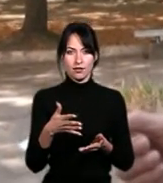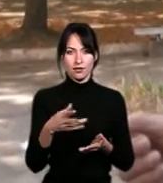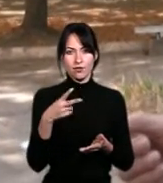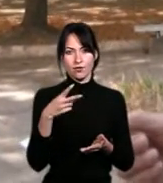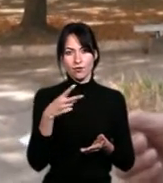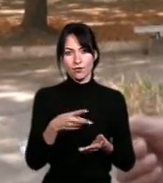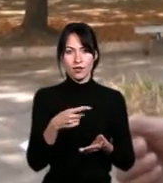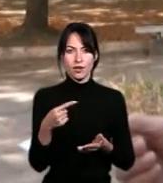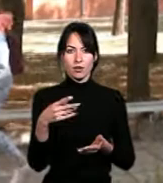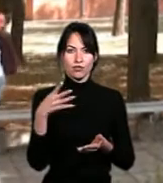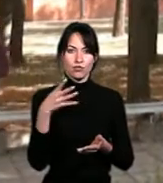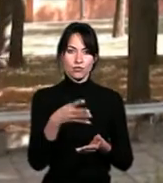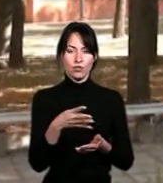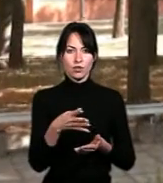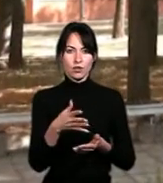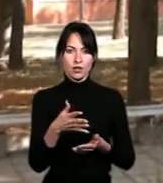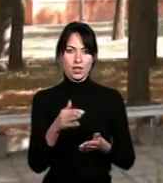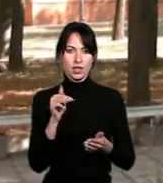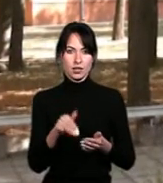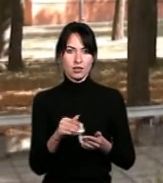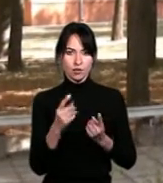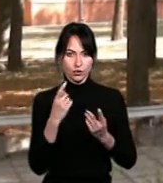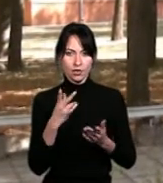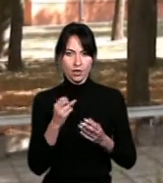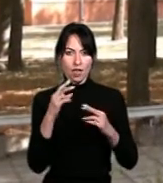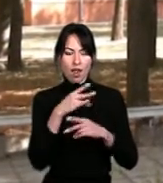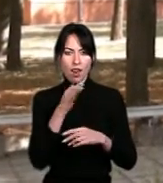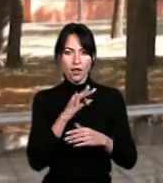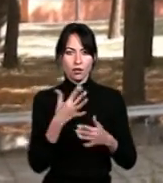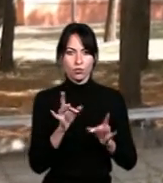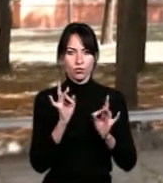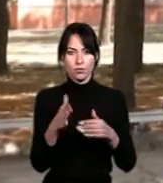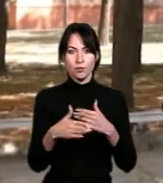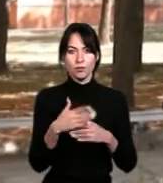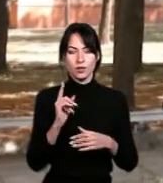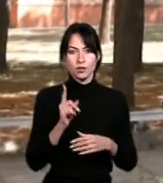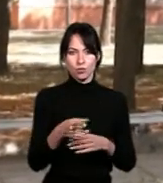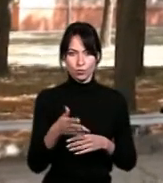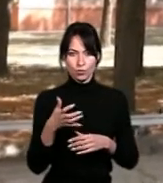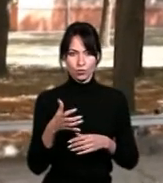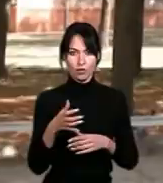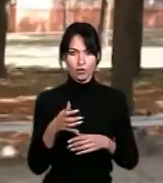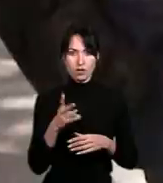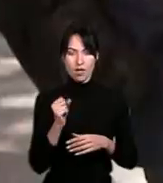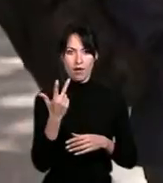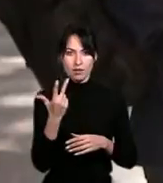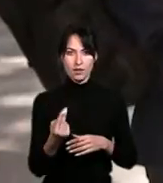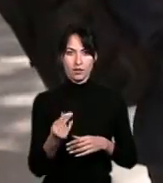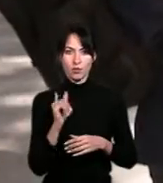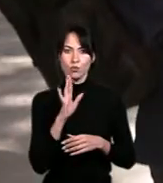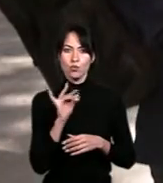чотири з половиною тисяч на двох. Уже на ліки виплатив десь по 1500 за три дні. У